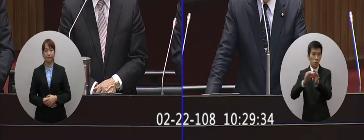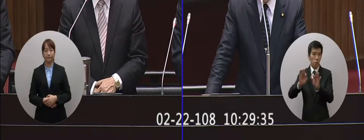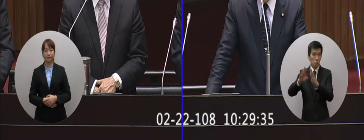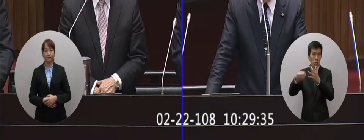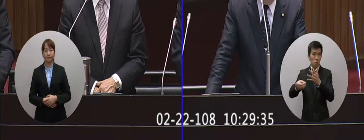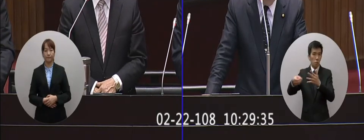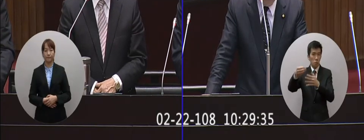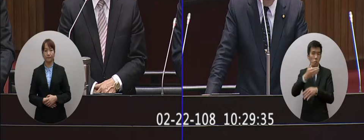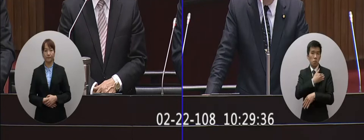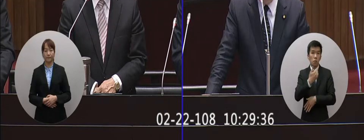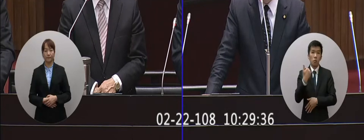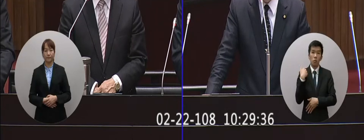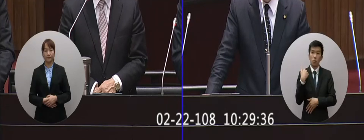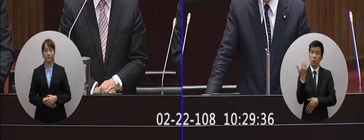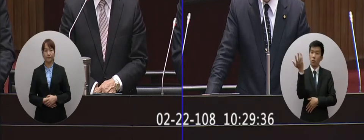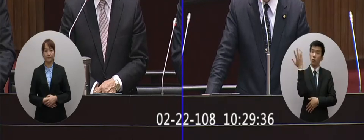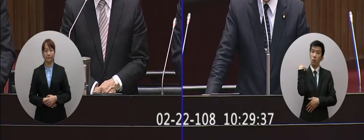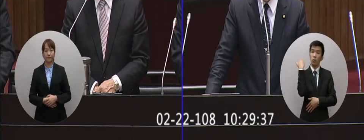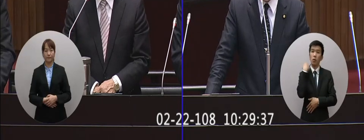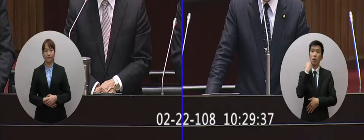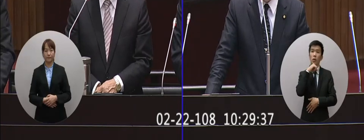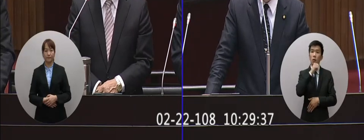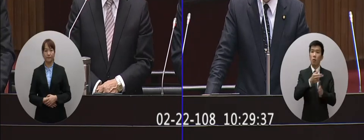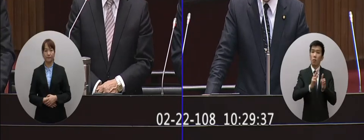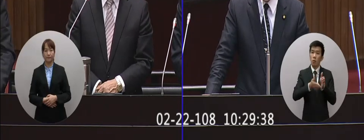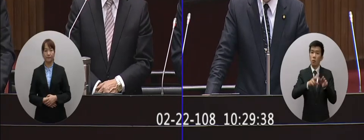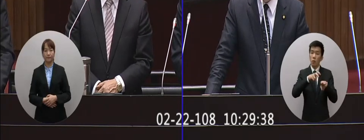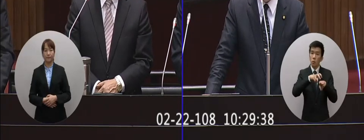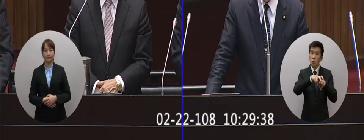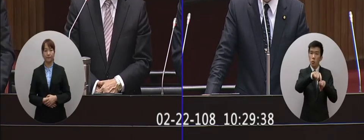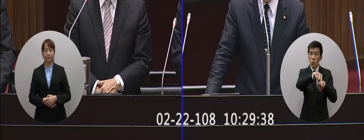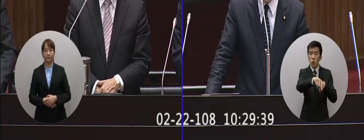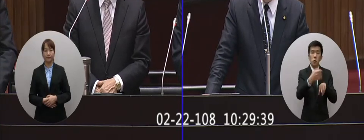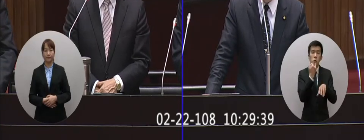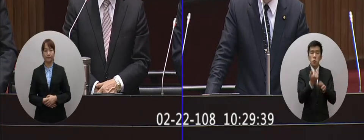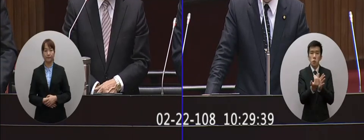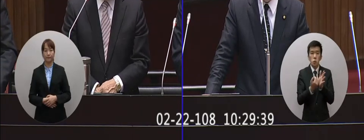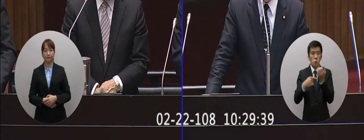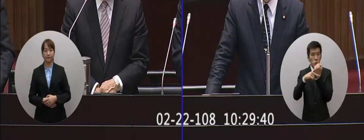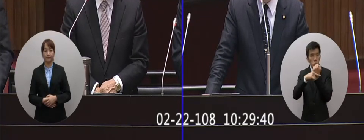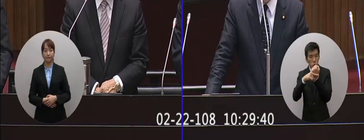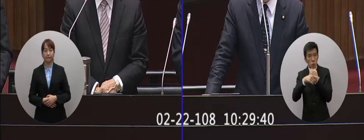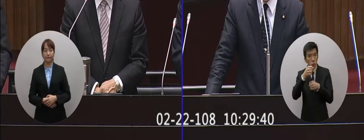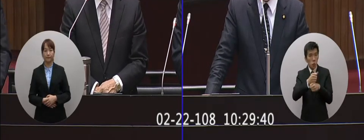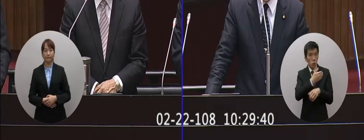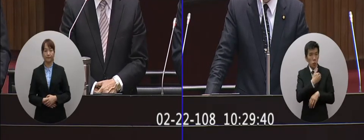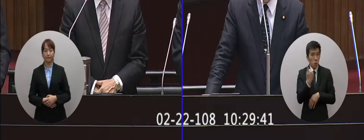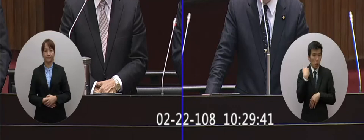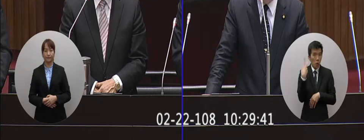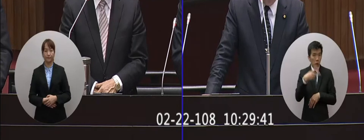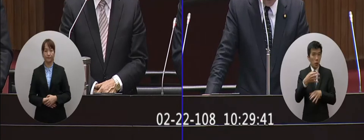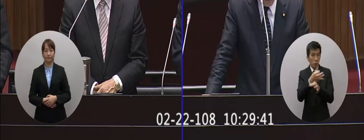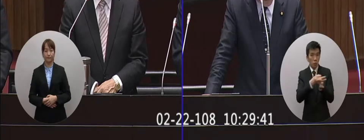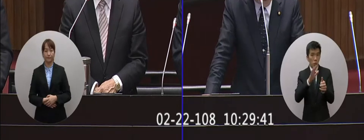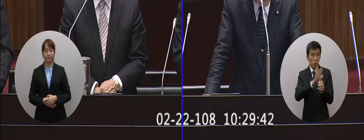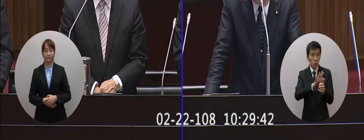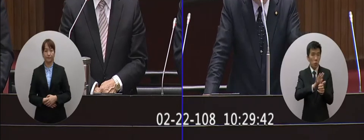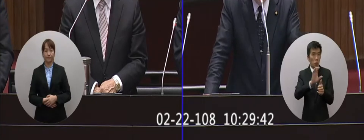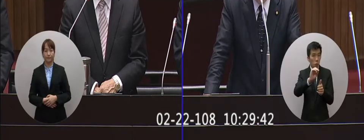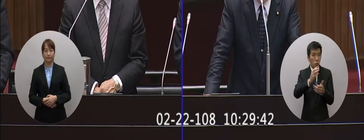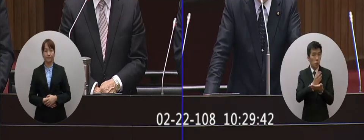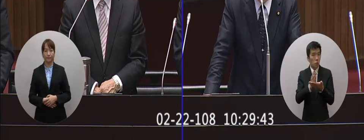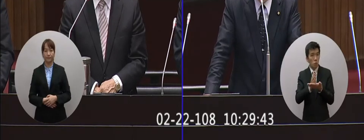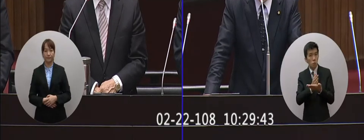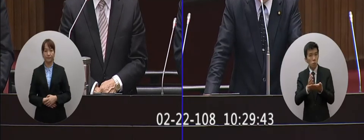去台湾的轨道建设，它都注重在可行性的研究跟规划，或者是经济性的评估，或者是